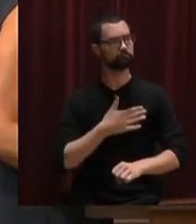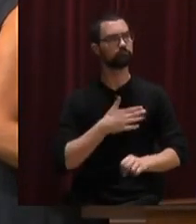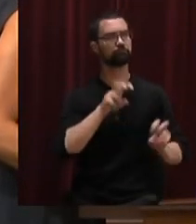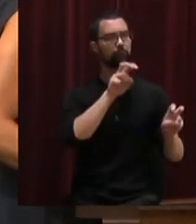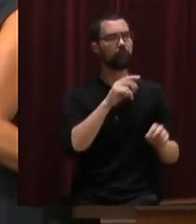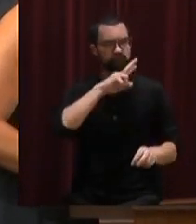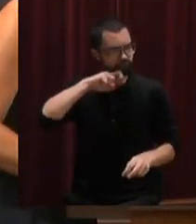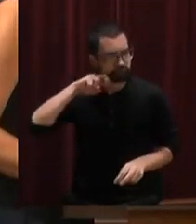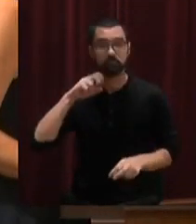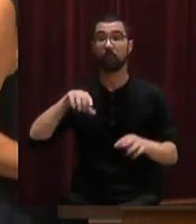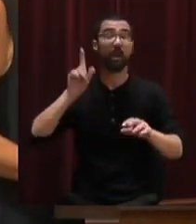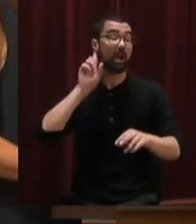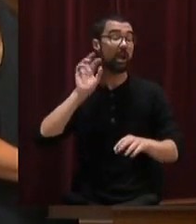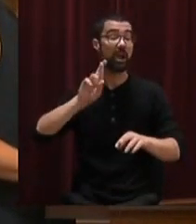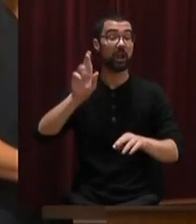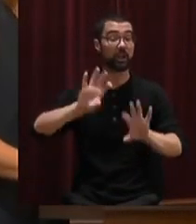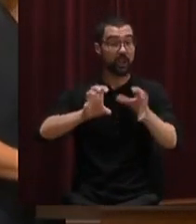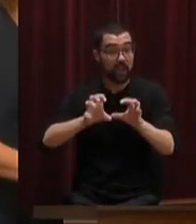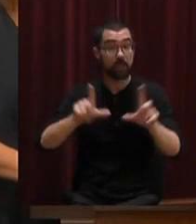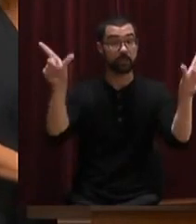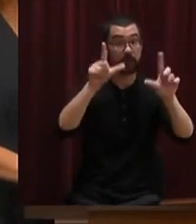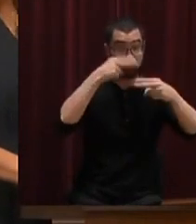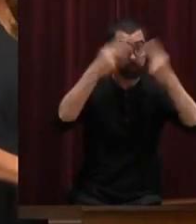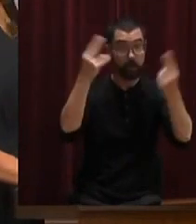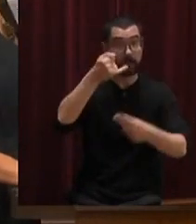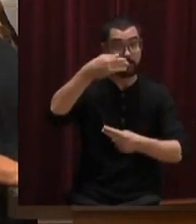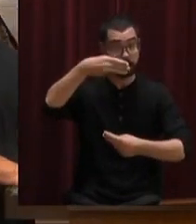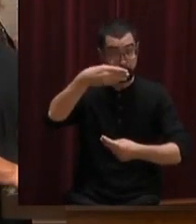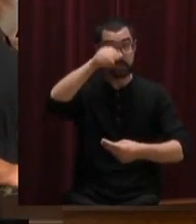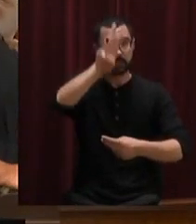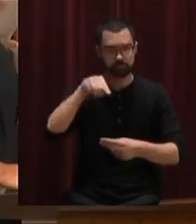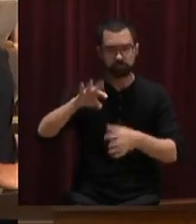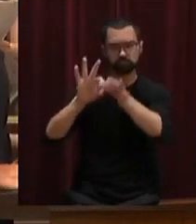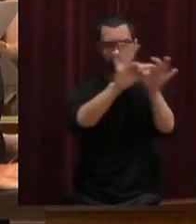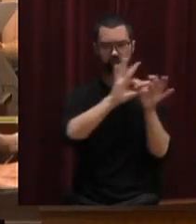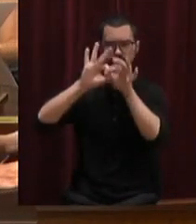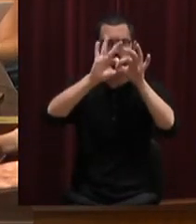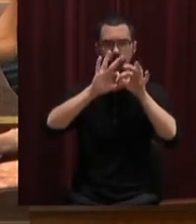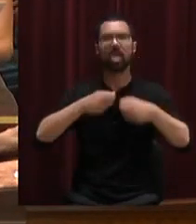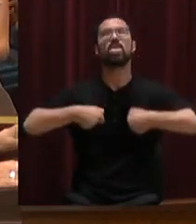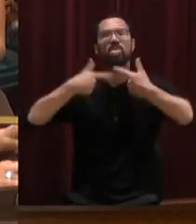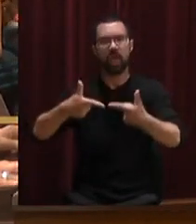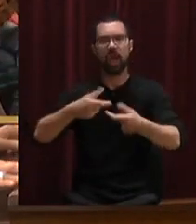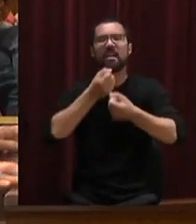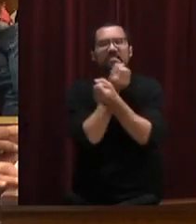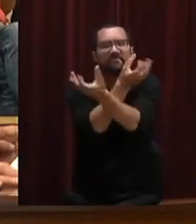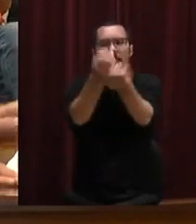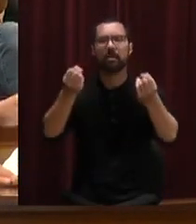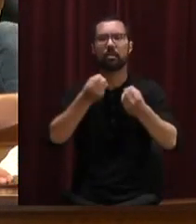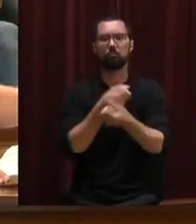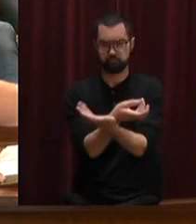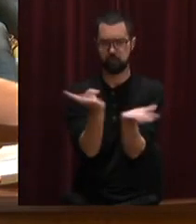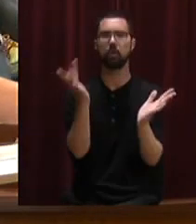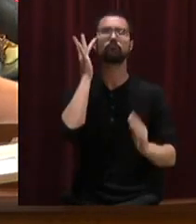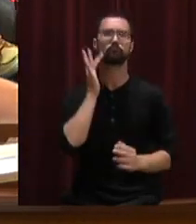clau, la radiotelevisió pública de les Illes Balears, element de cohesió d'aquesta societat i garantia d'informació plural.